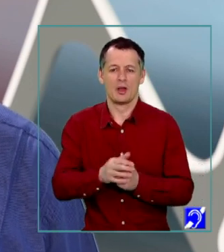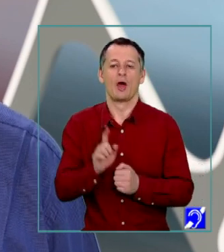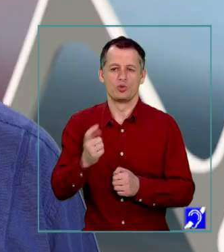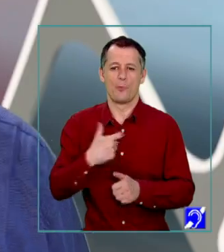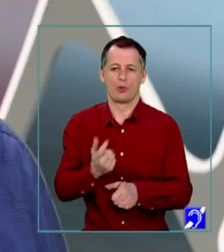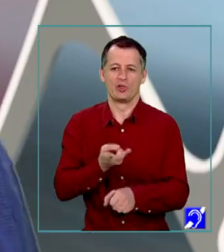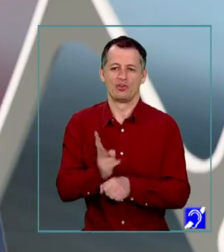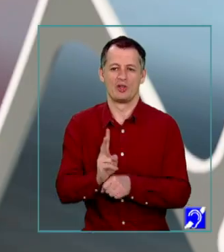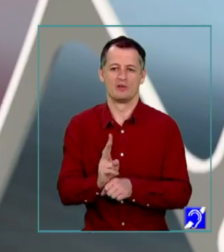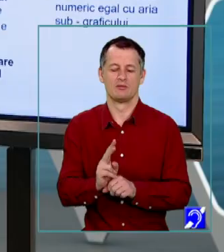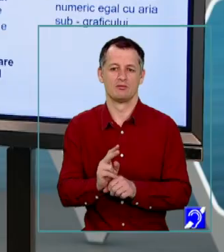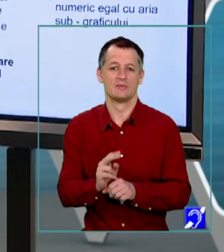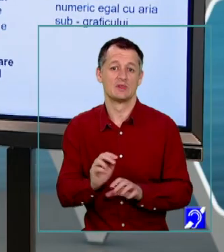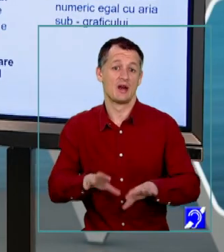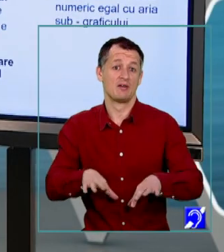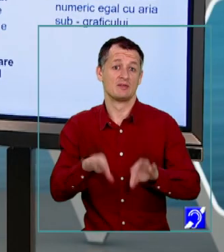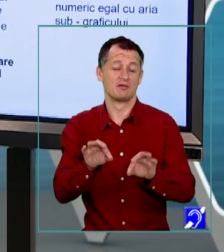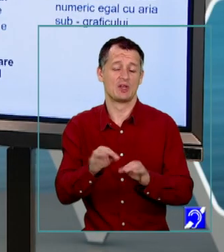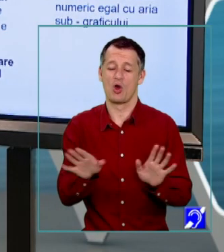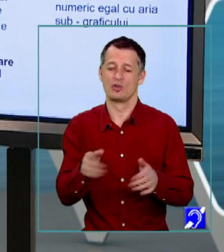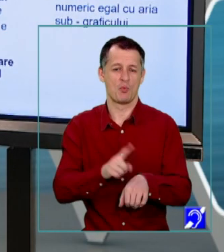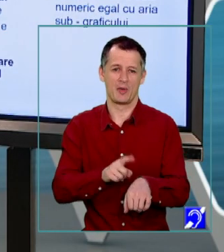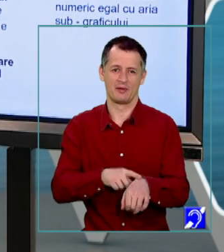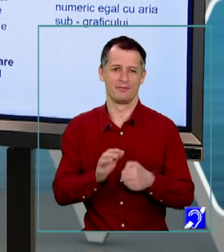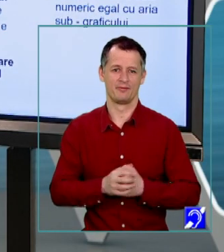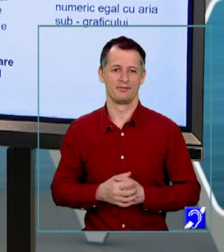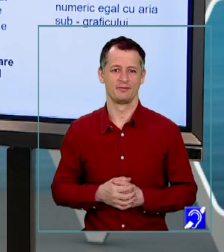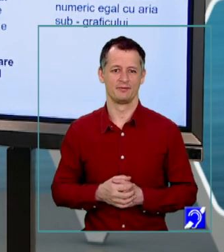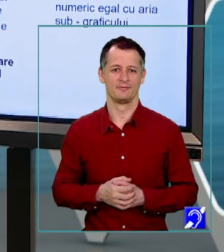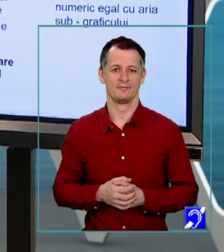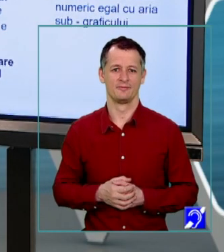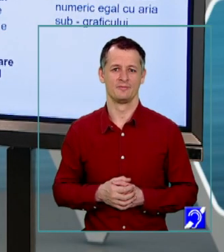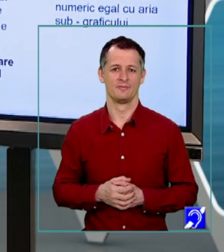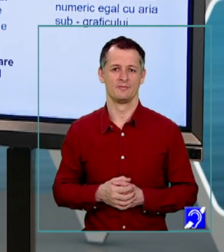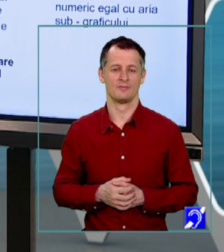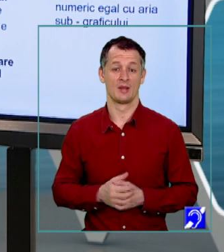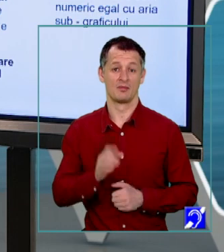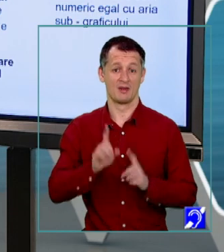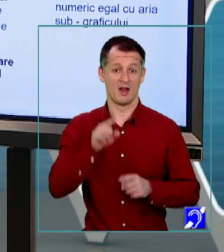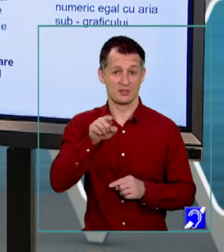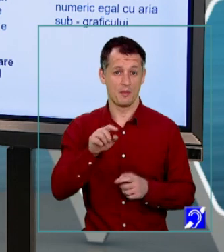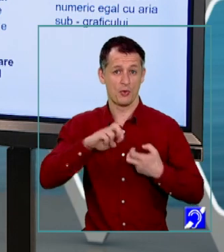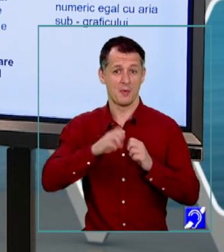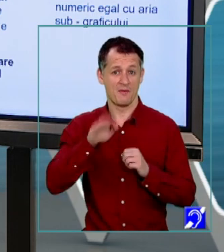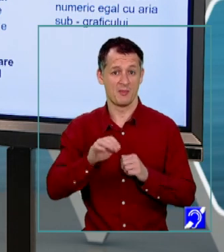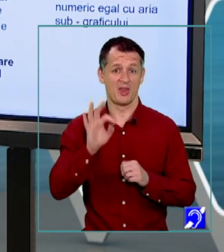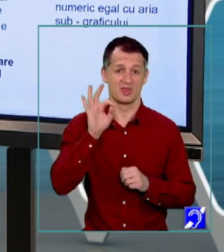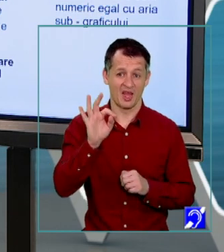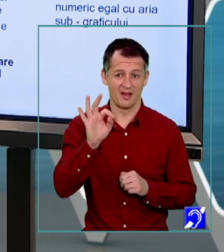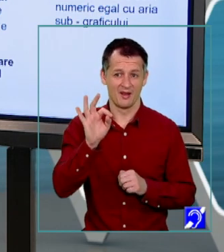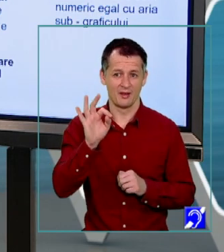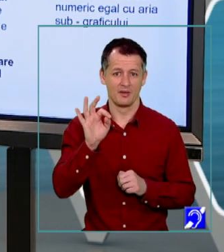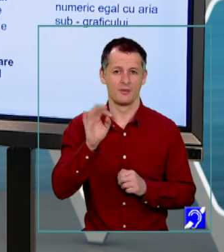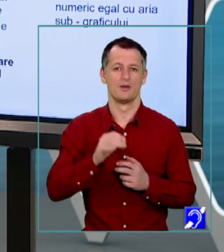apară oricând. Și v-am spus, dacă în problema aici am fi avut T în funcție de